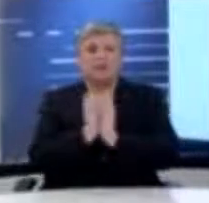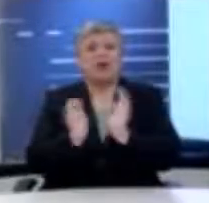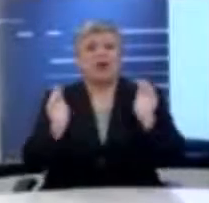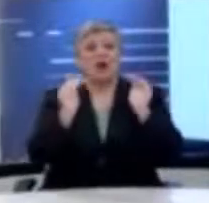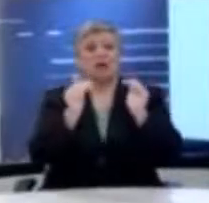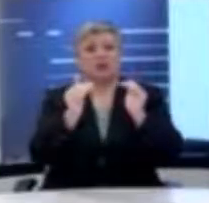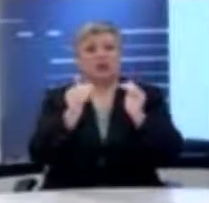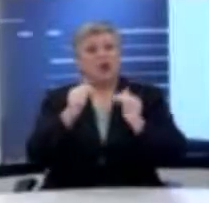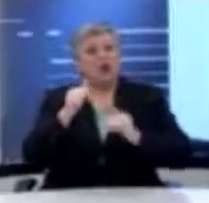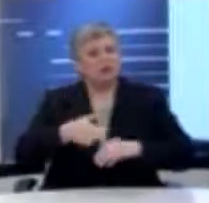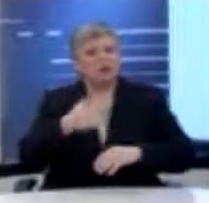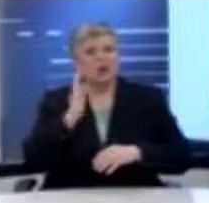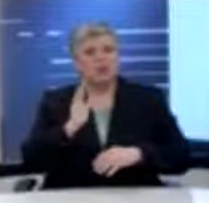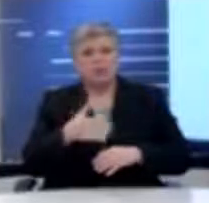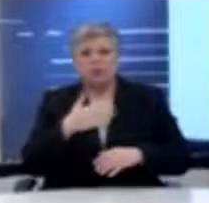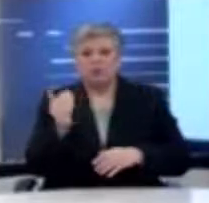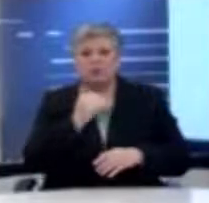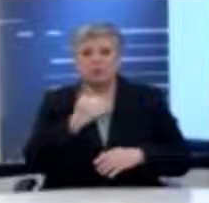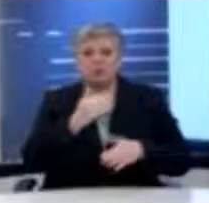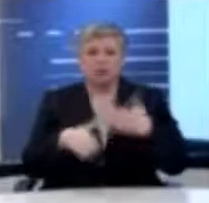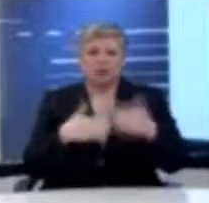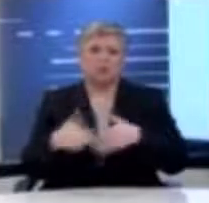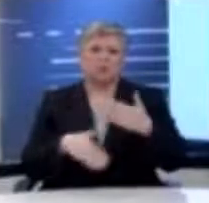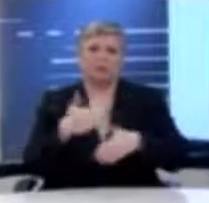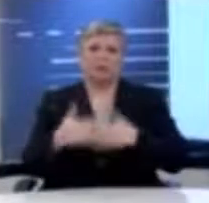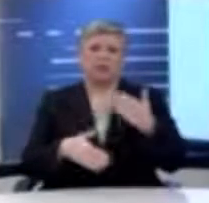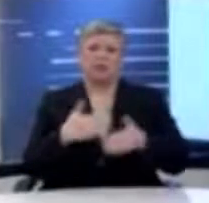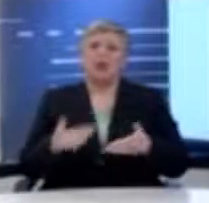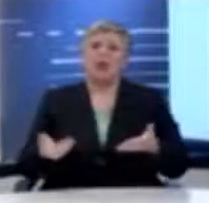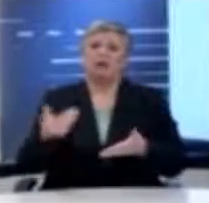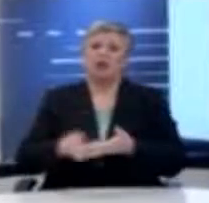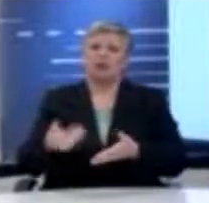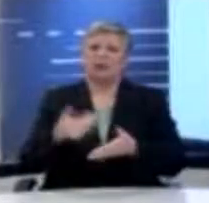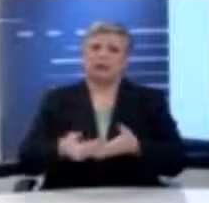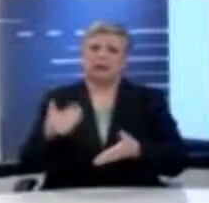ικανότητα χειρισμού των υποθέσεων. Και με μεταβατικές διατάξεις